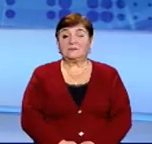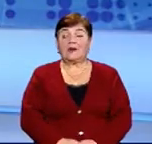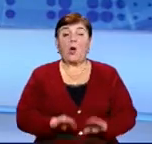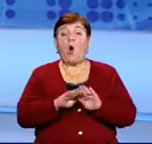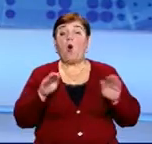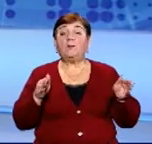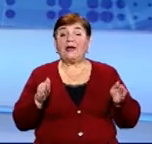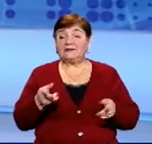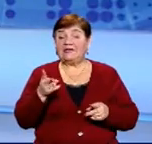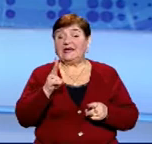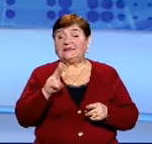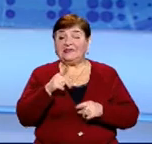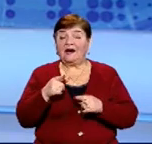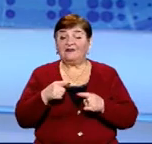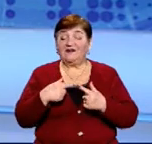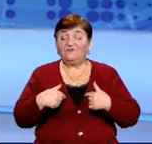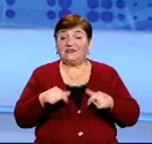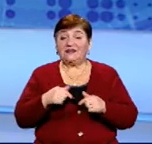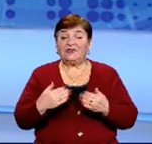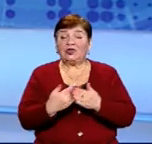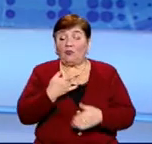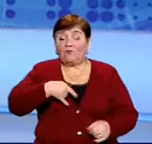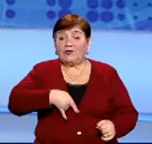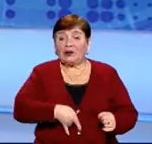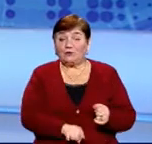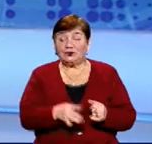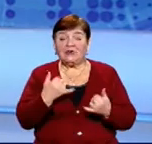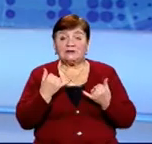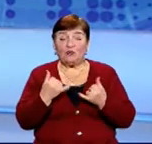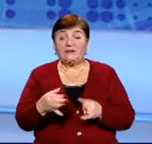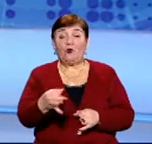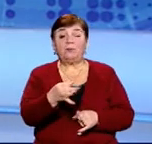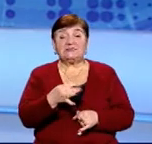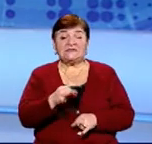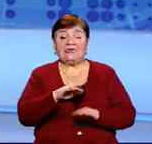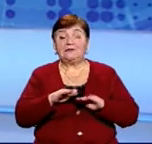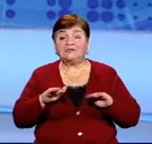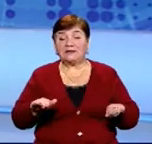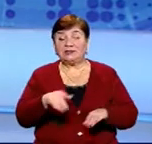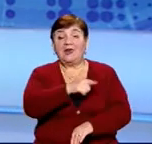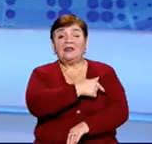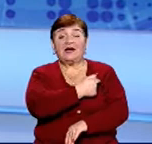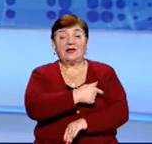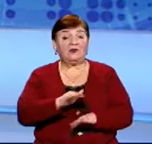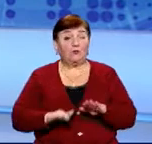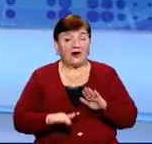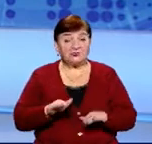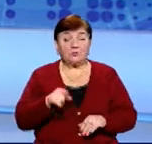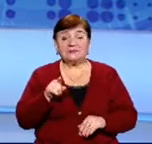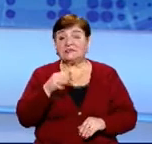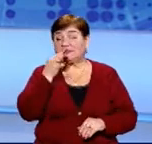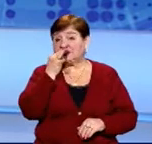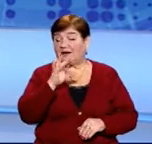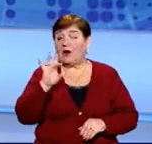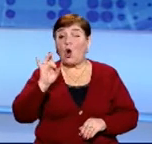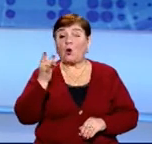Обладнання для відділення інтенсивної терапії новонароджених отримали сьогодні в обласній дитячій лікарні в Мукачеві. Про це сказав директор лікарні